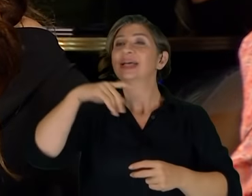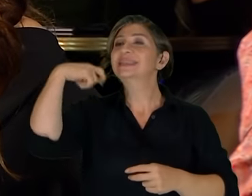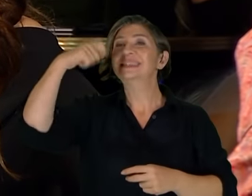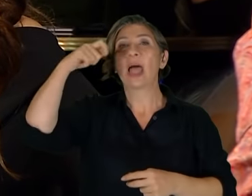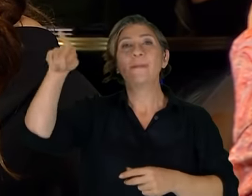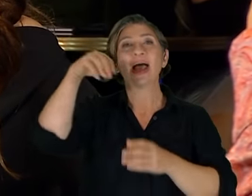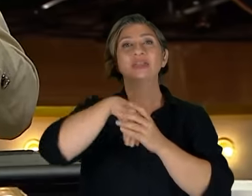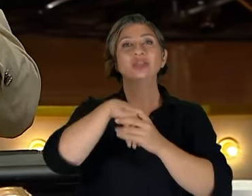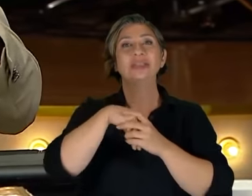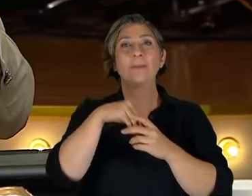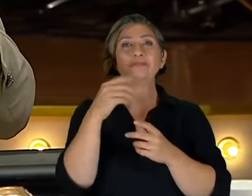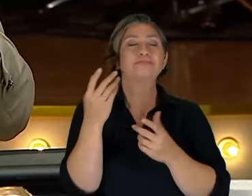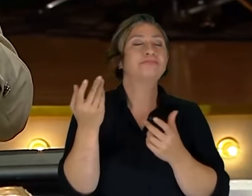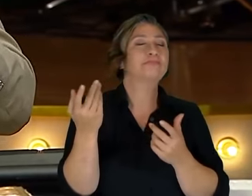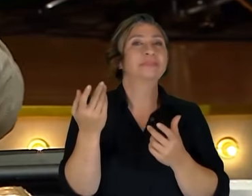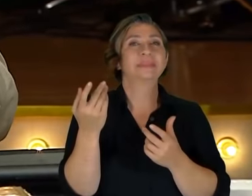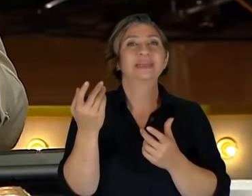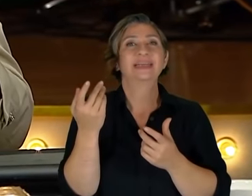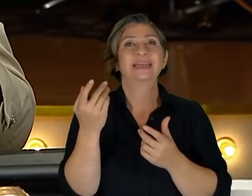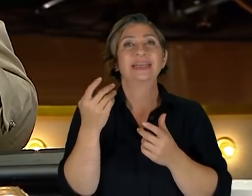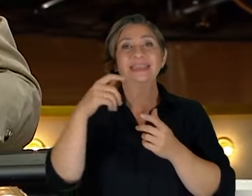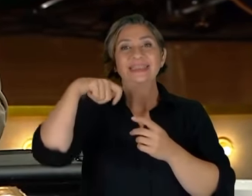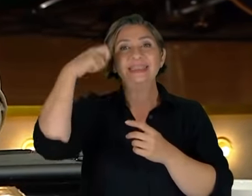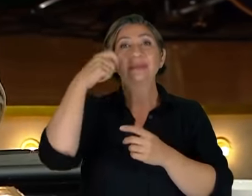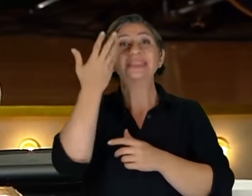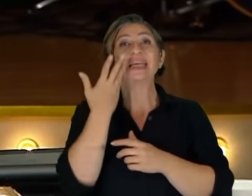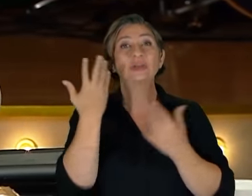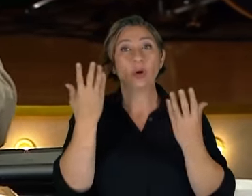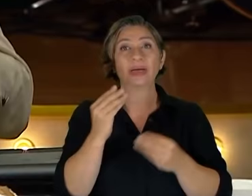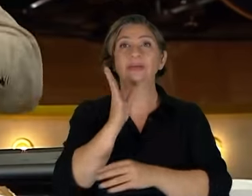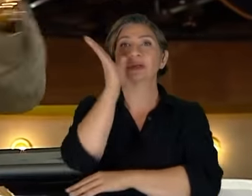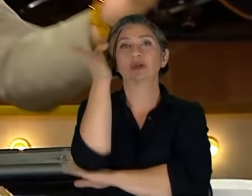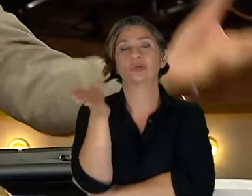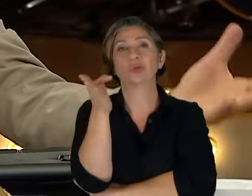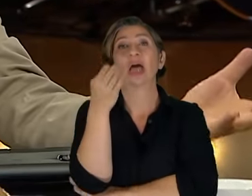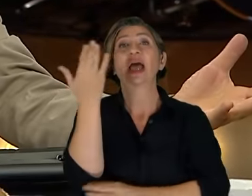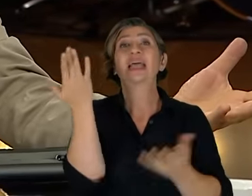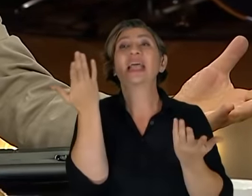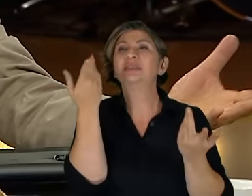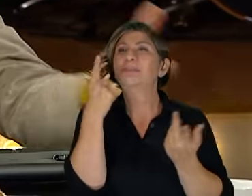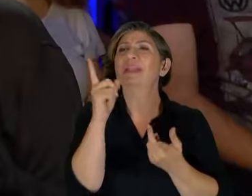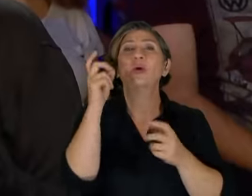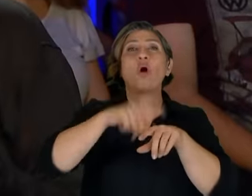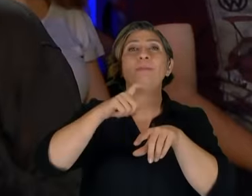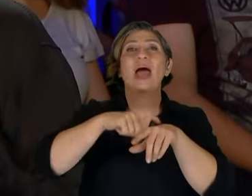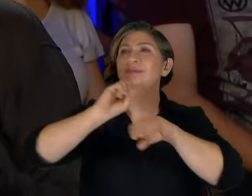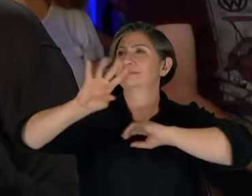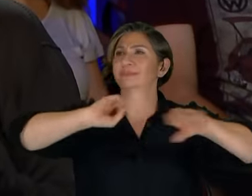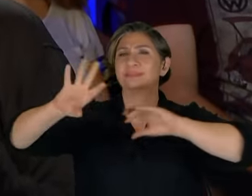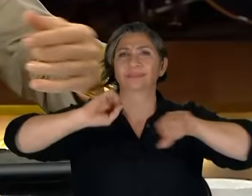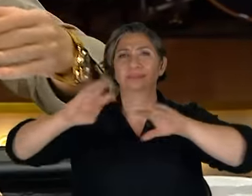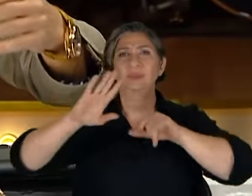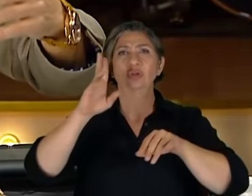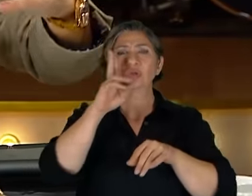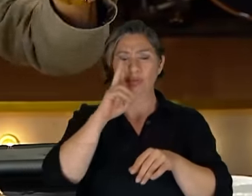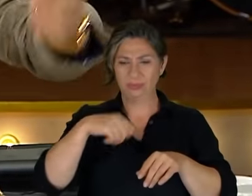kendisini bir tür ya sinema seyircisi olmak gidiyorsun işte kaç bin kopya varsa o filmden diyelim ki işte